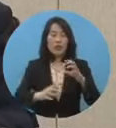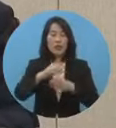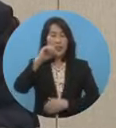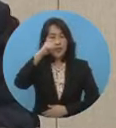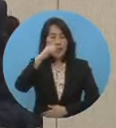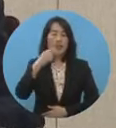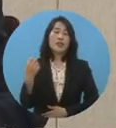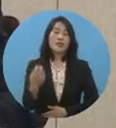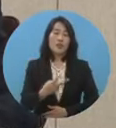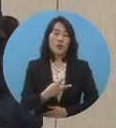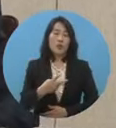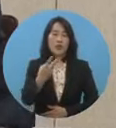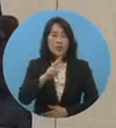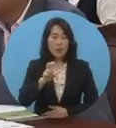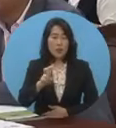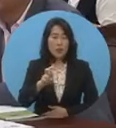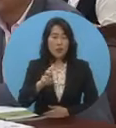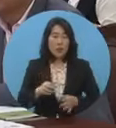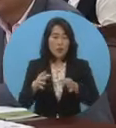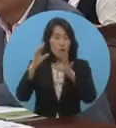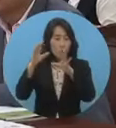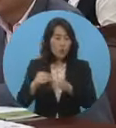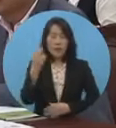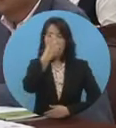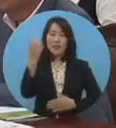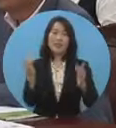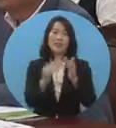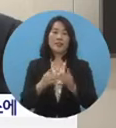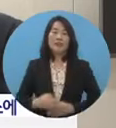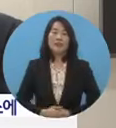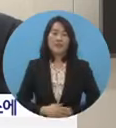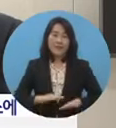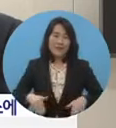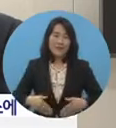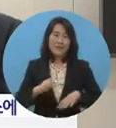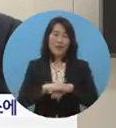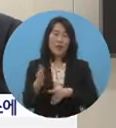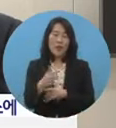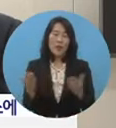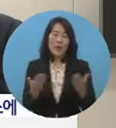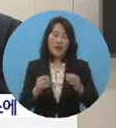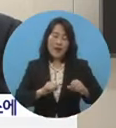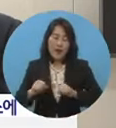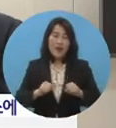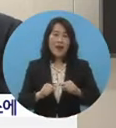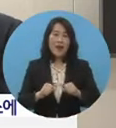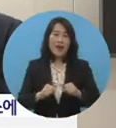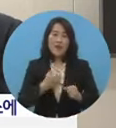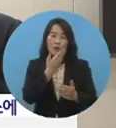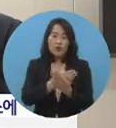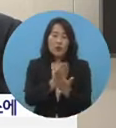추가경정 예산안과 2020년 도 출연 동의안을 심사 했습니다 전남 농업 5 활성화와